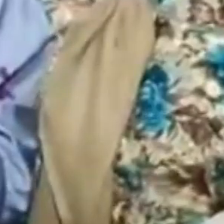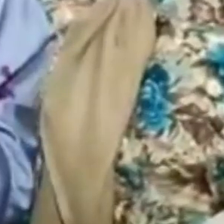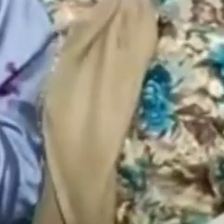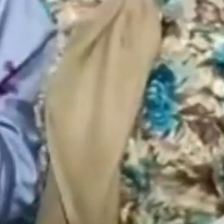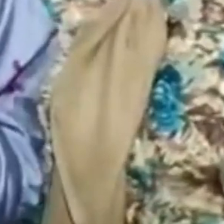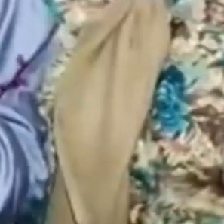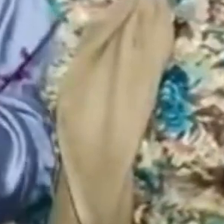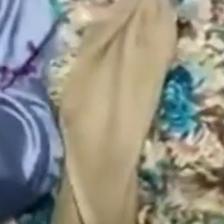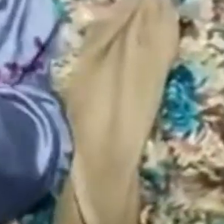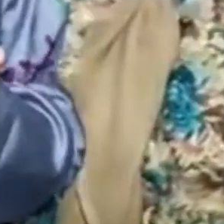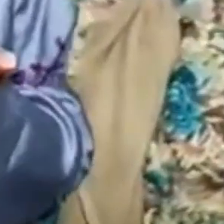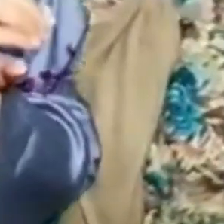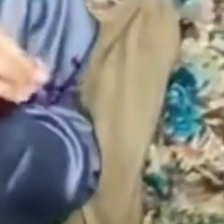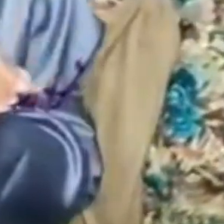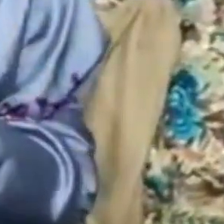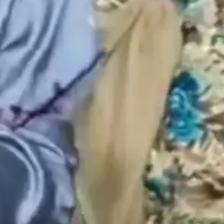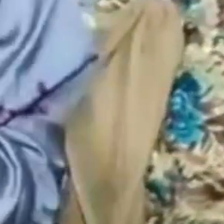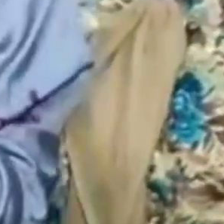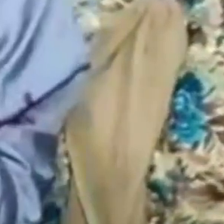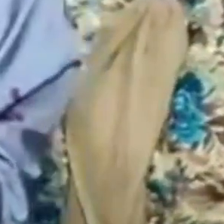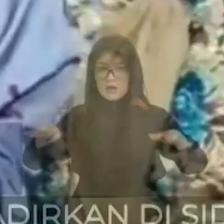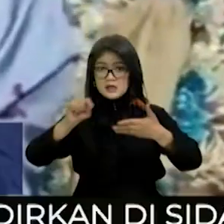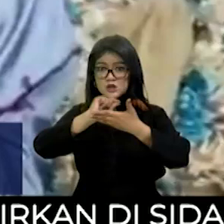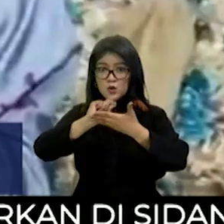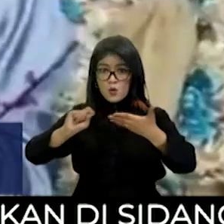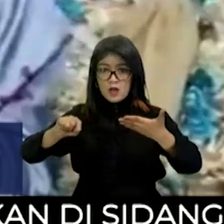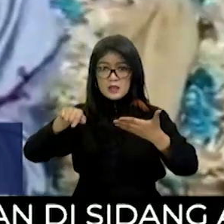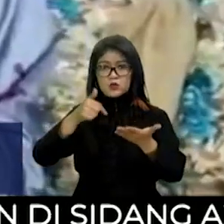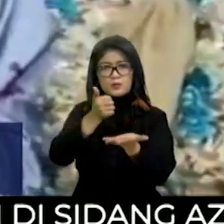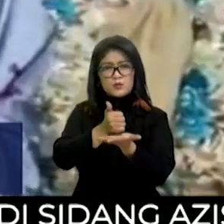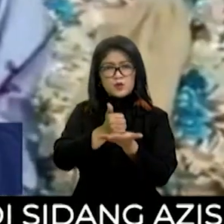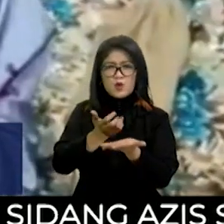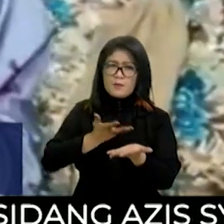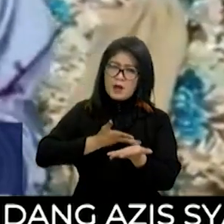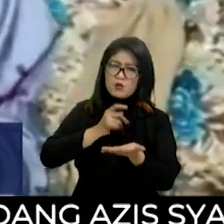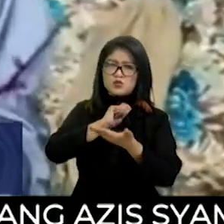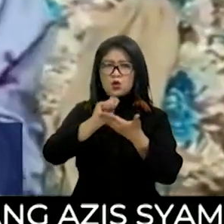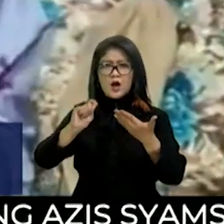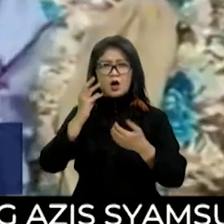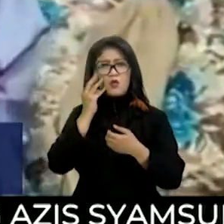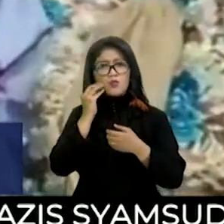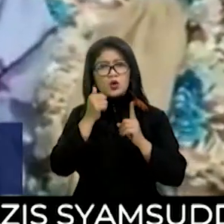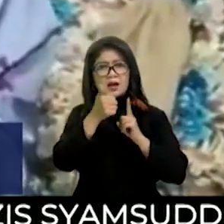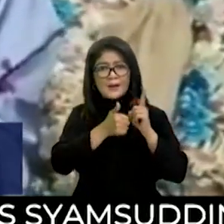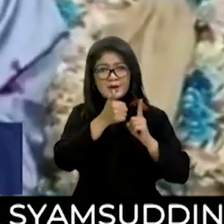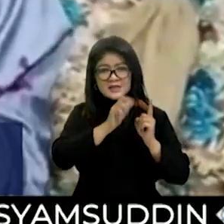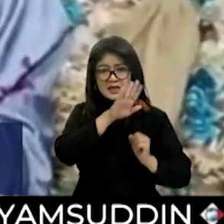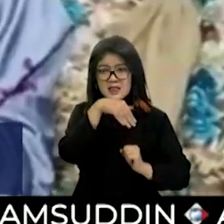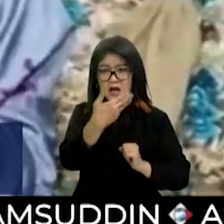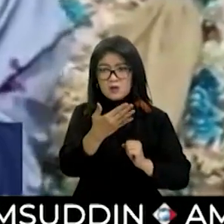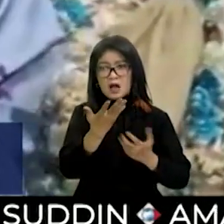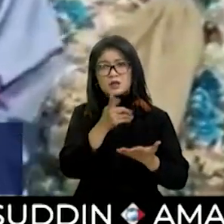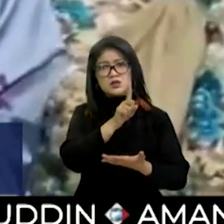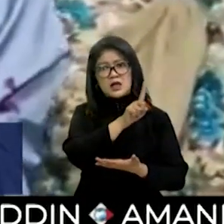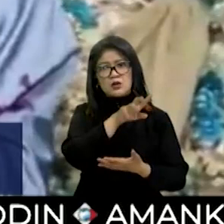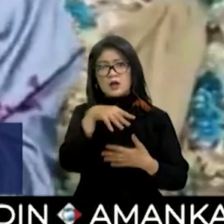Jadi mereka sekarang sudah ada yang mulai sekolah, karena mereka ingin sekolah. Rata-rata umur 16, ya 1 SMA, 2 SMA ini sudah